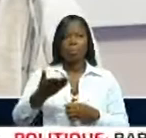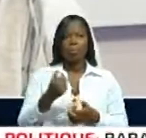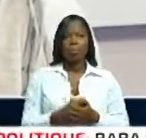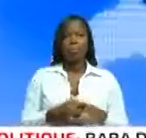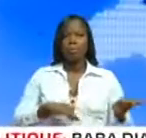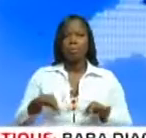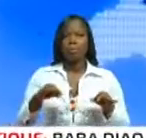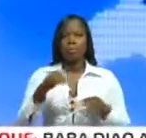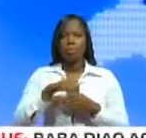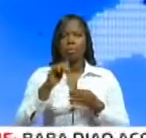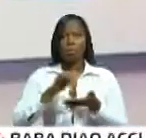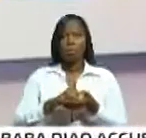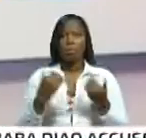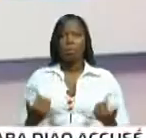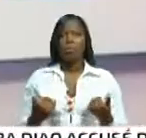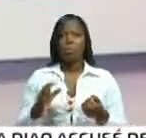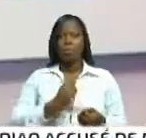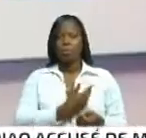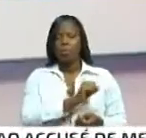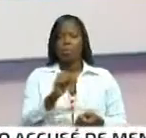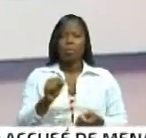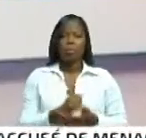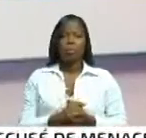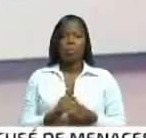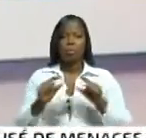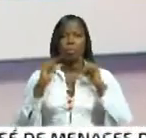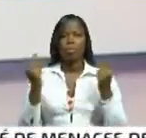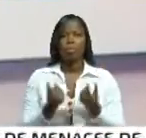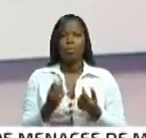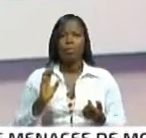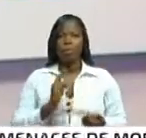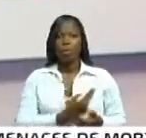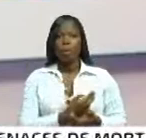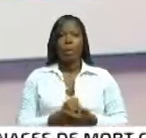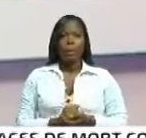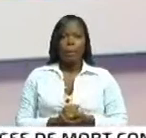vous faites en ce moment mais nous sommes en train de le groupe et